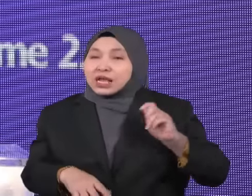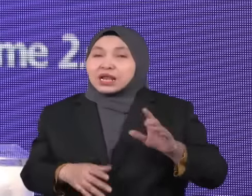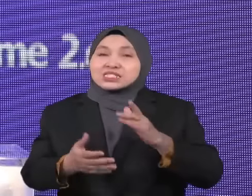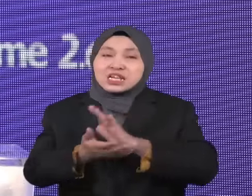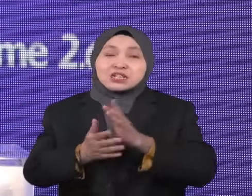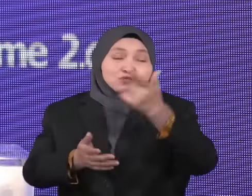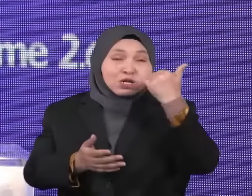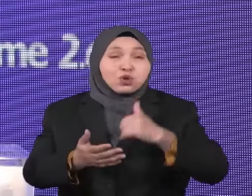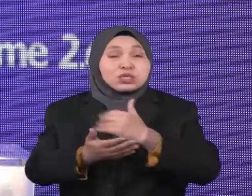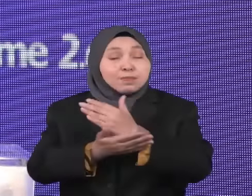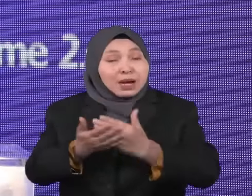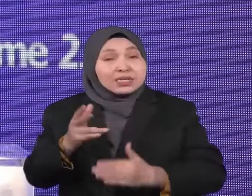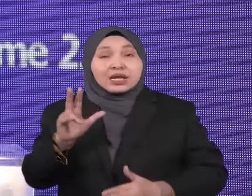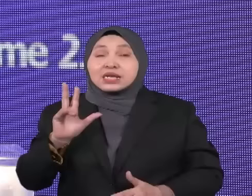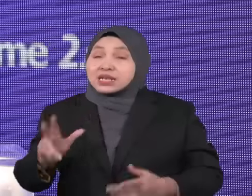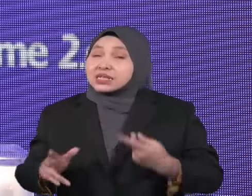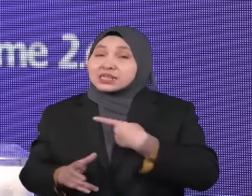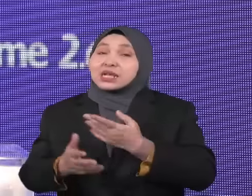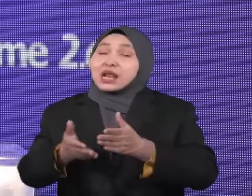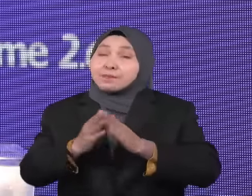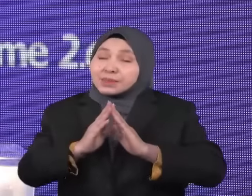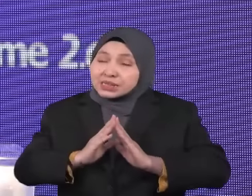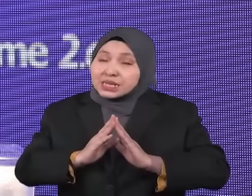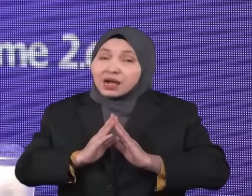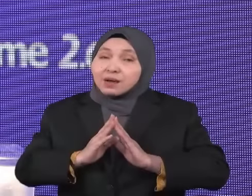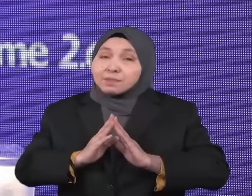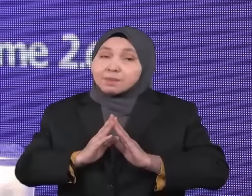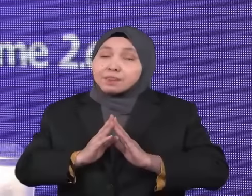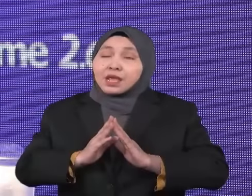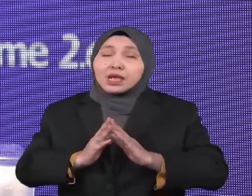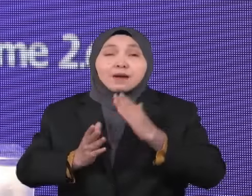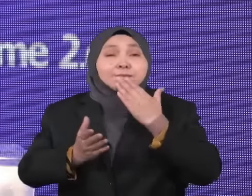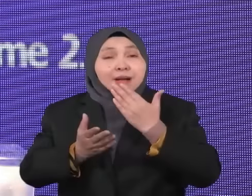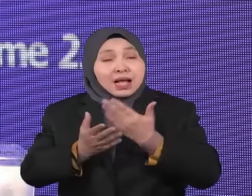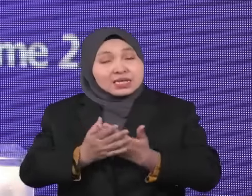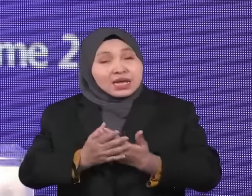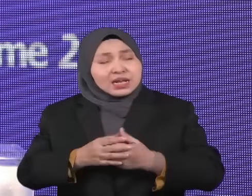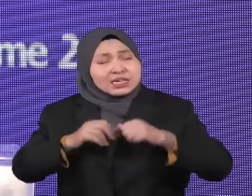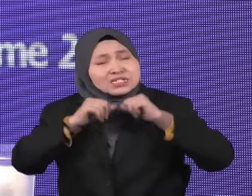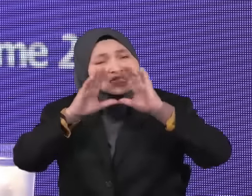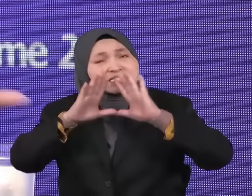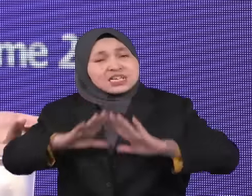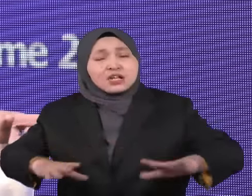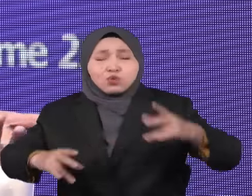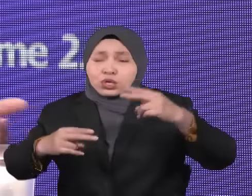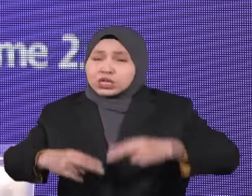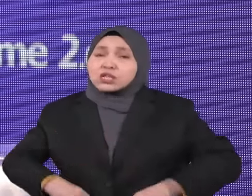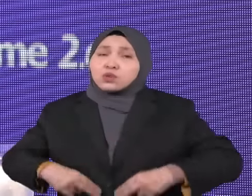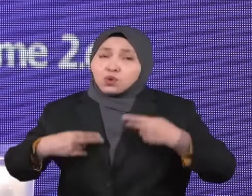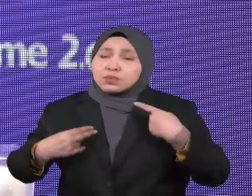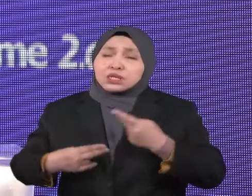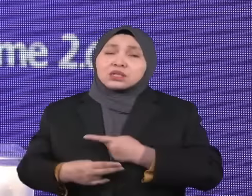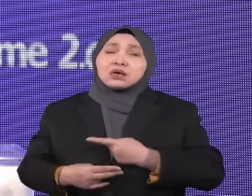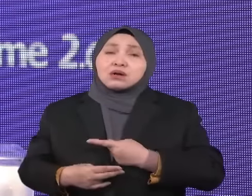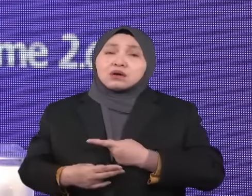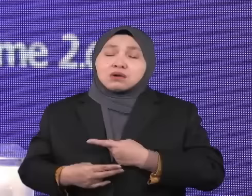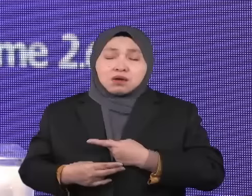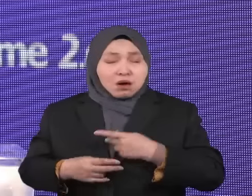ada bahagian ketiga ini, kita nak minta bahawa kebahagiaan, kesejahteraan untuk hidup kita, Ustaz, ya, adalah